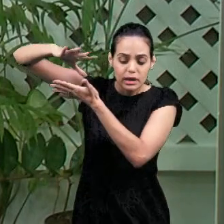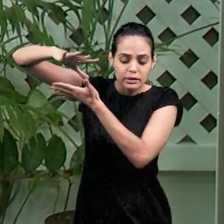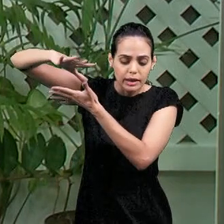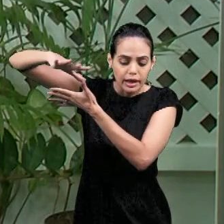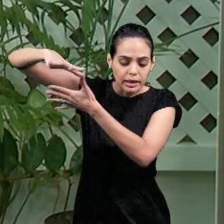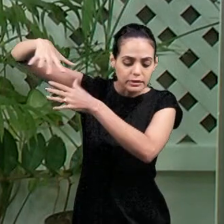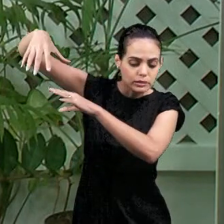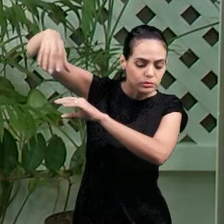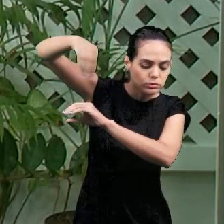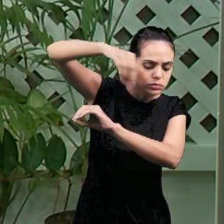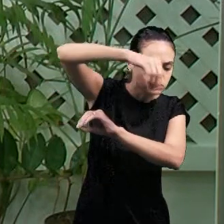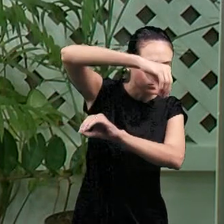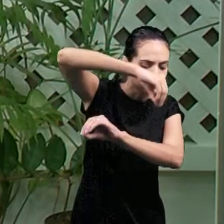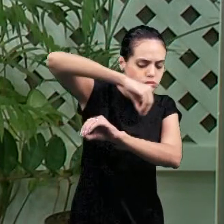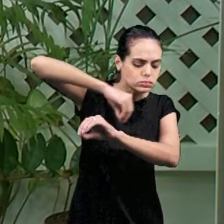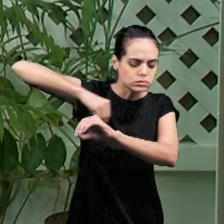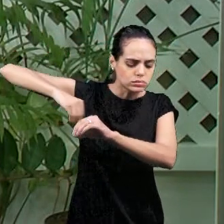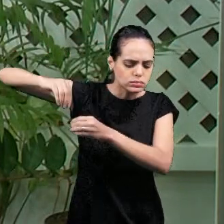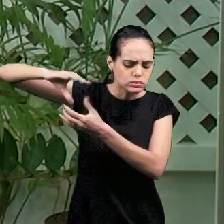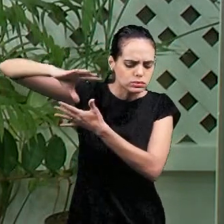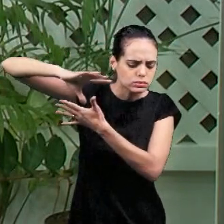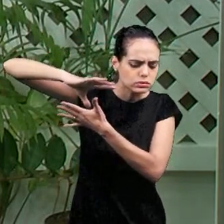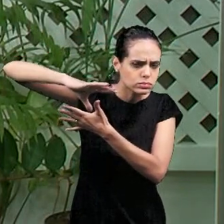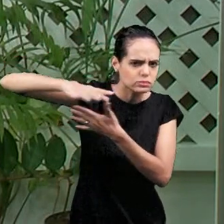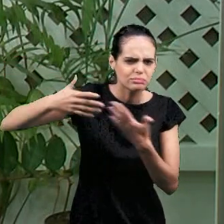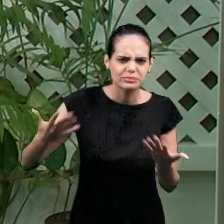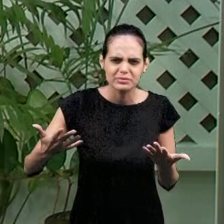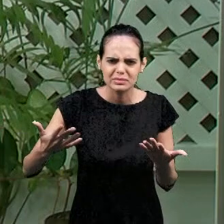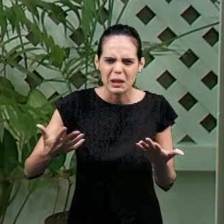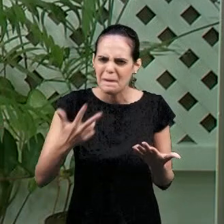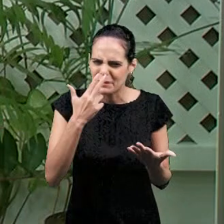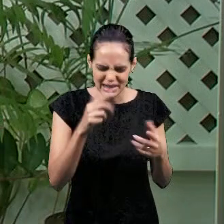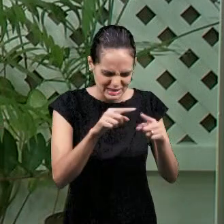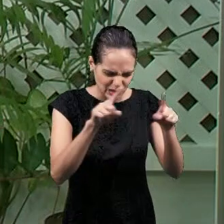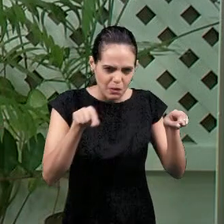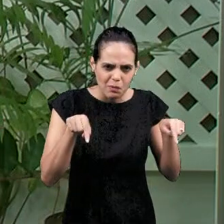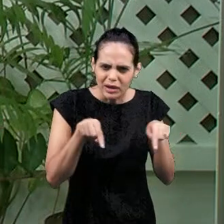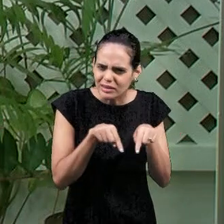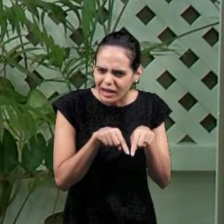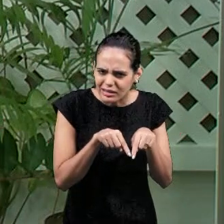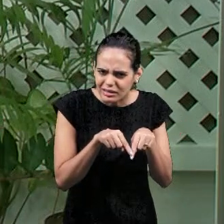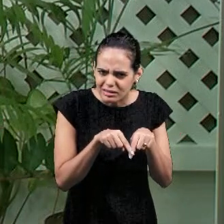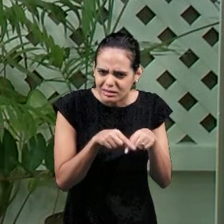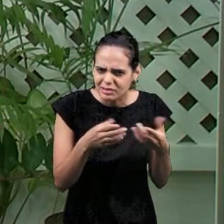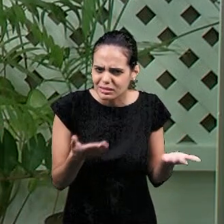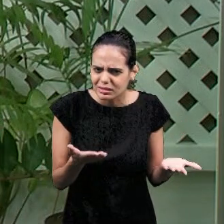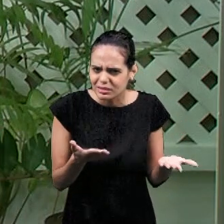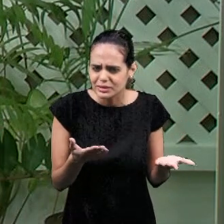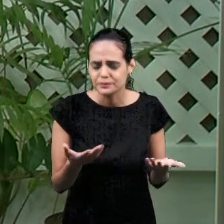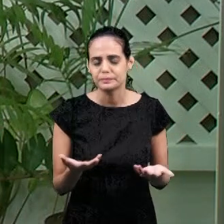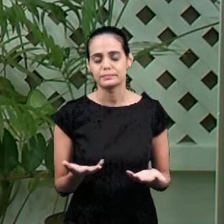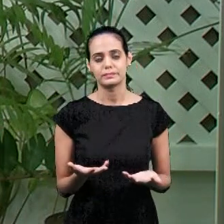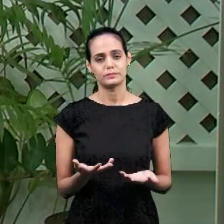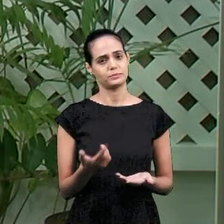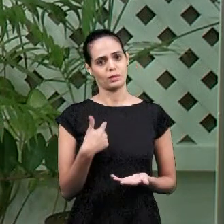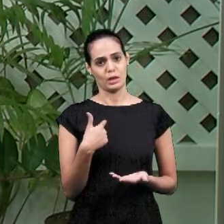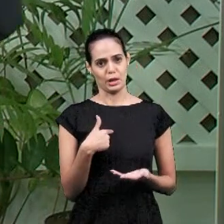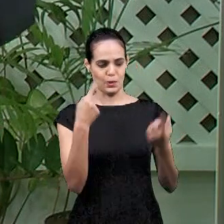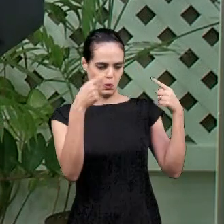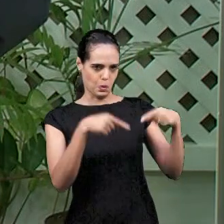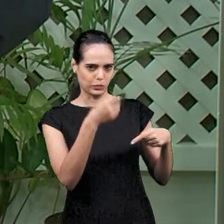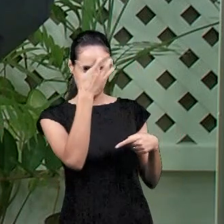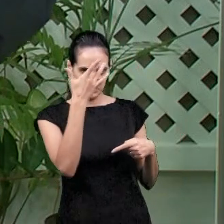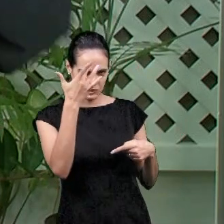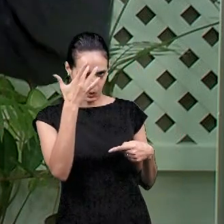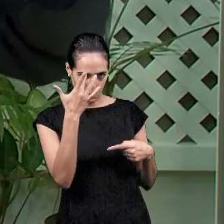est en train de voir, satellites sont autour de tout le monde. autour de quelque chose de